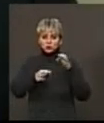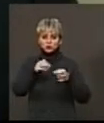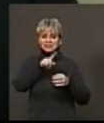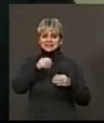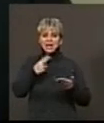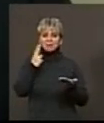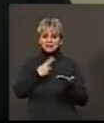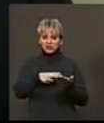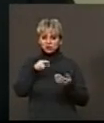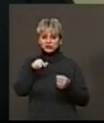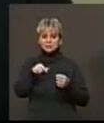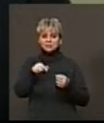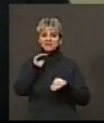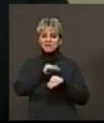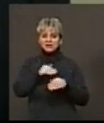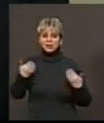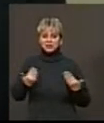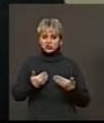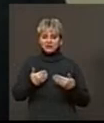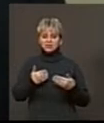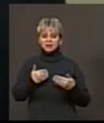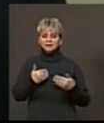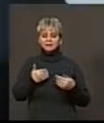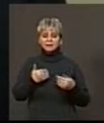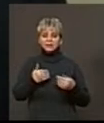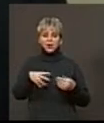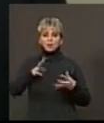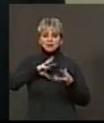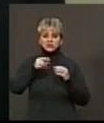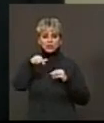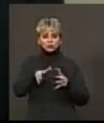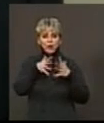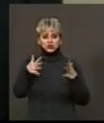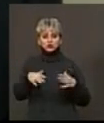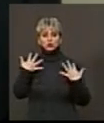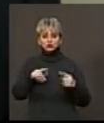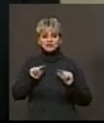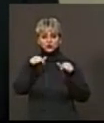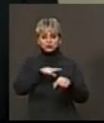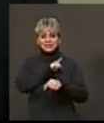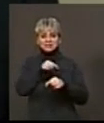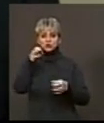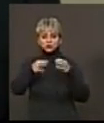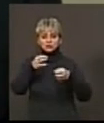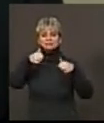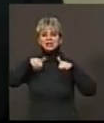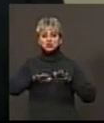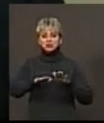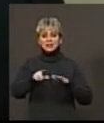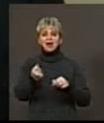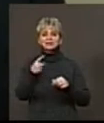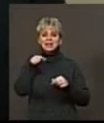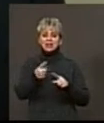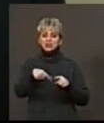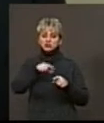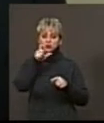за подтверждением факта проживания. По абсолютному большинству уже вступили в силу судебные решения, однако